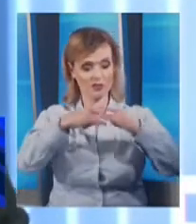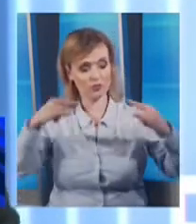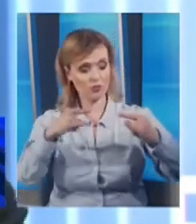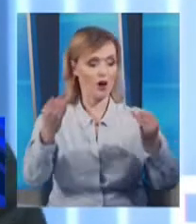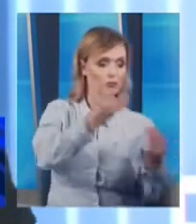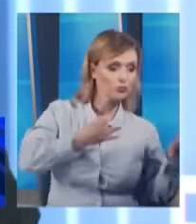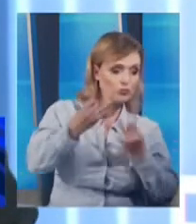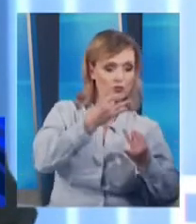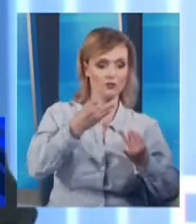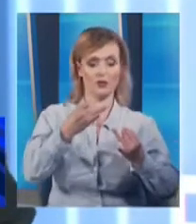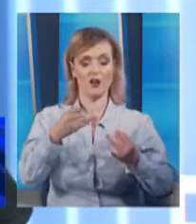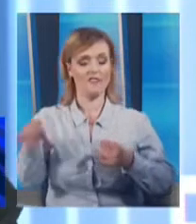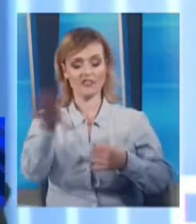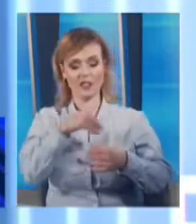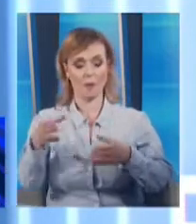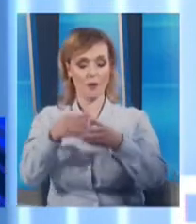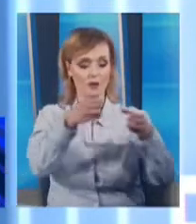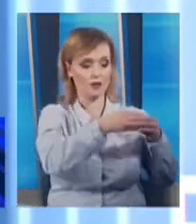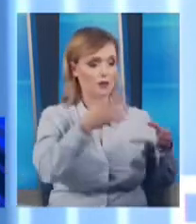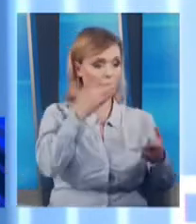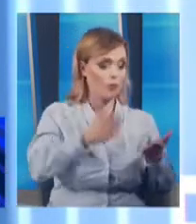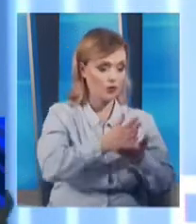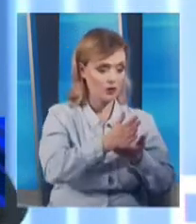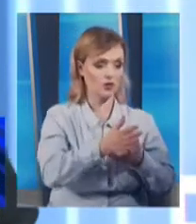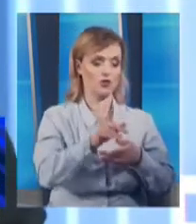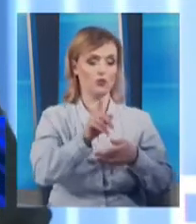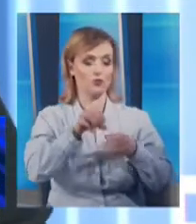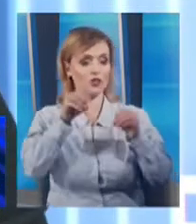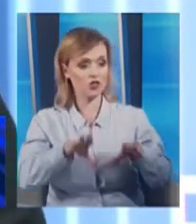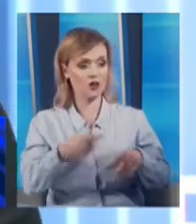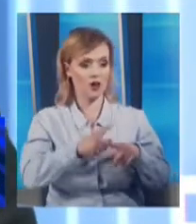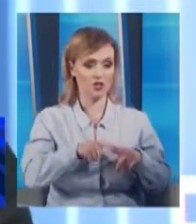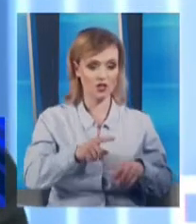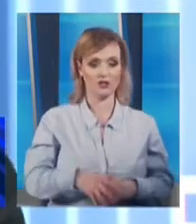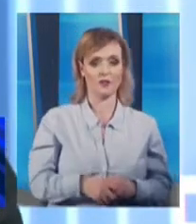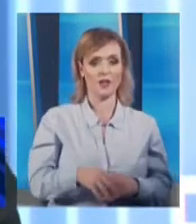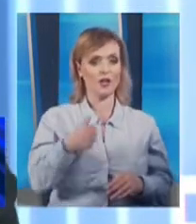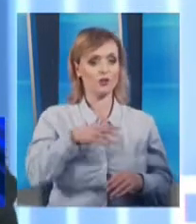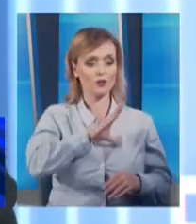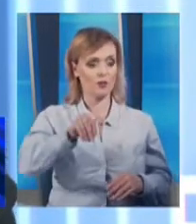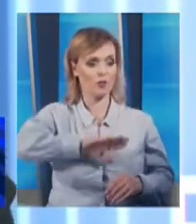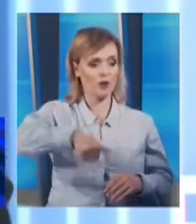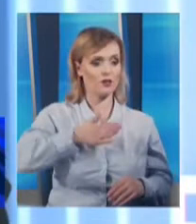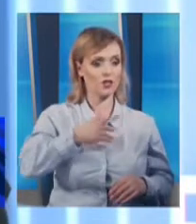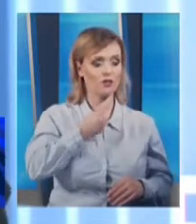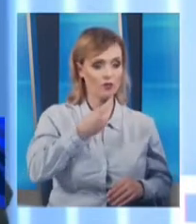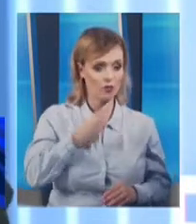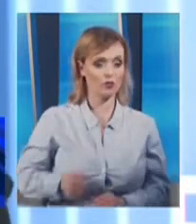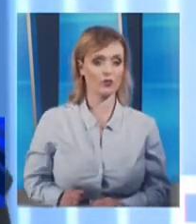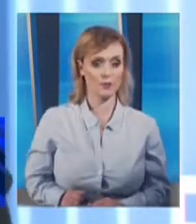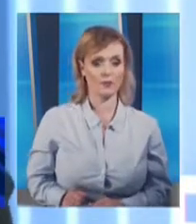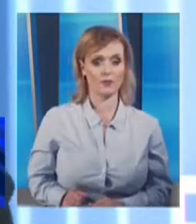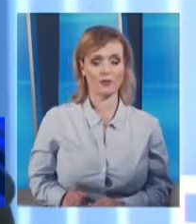și a păzi votul cetățenilor. Noi nu doar constatăm ceea ce face CEC, ceea ce fac instituțiile de statul